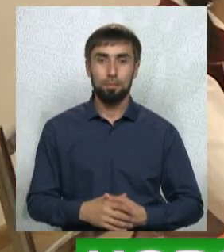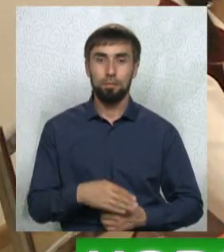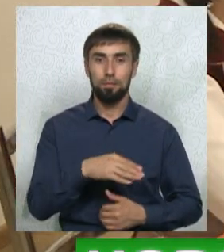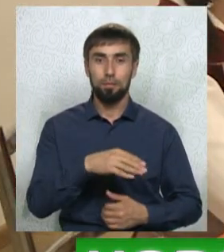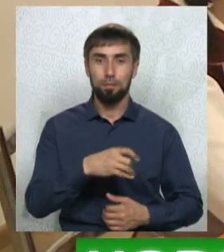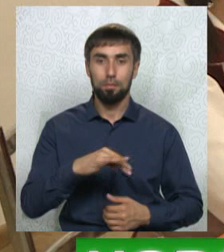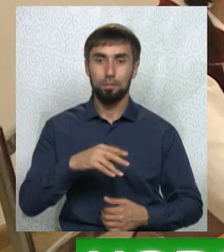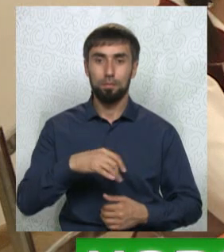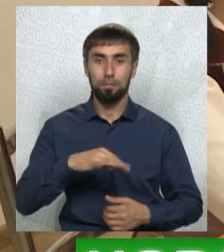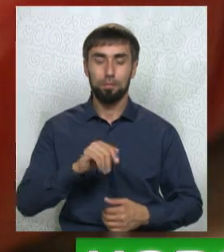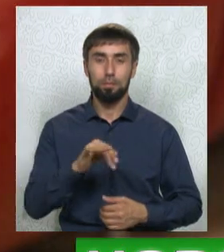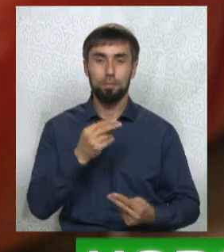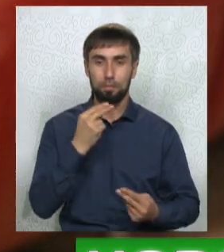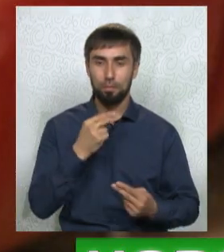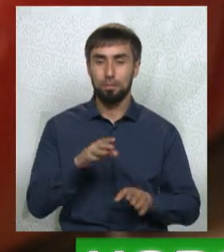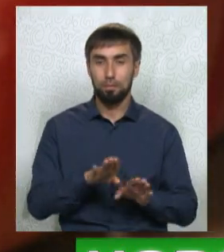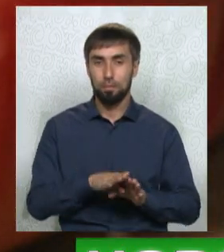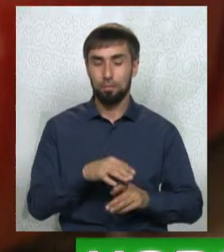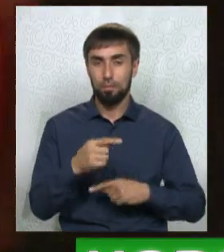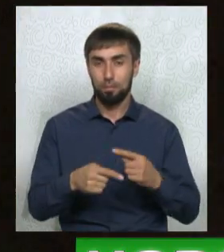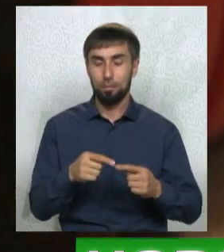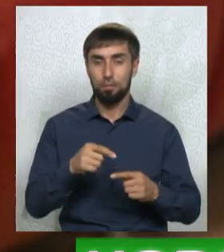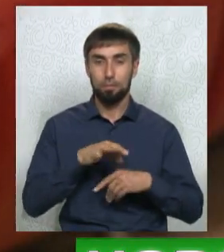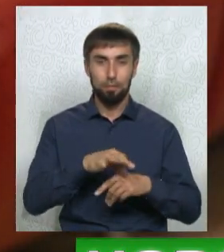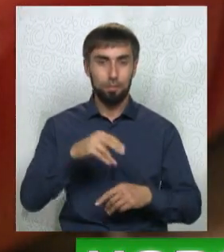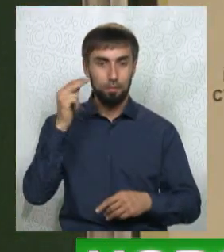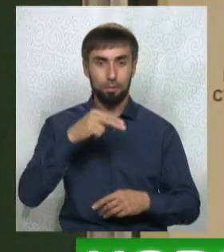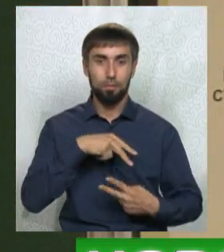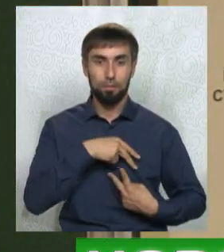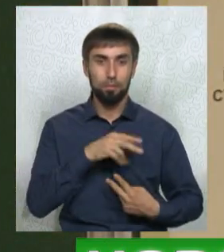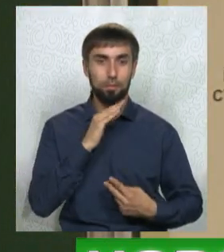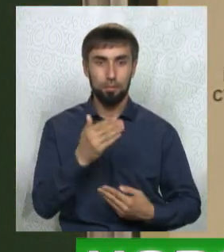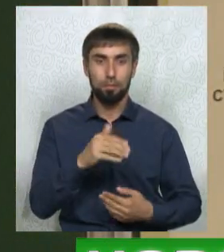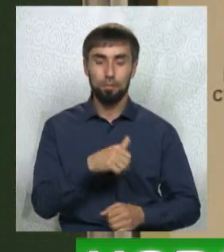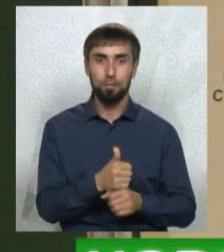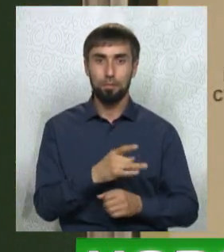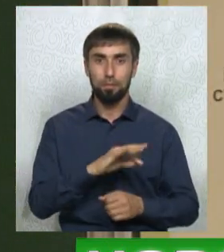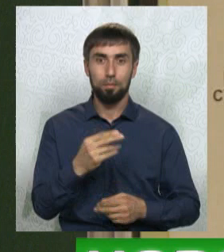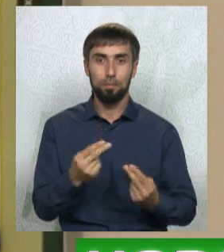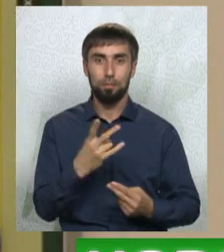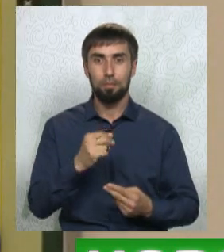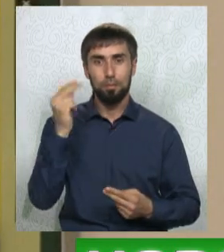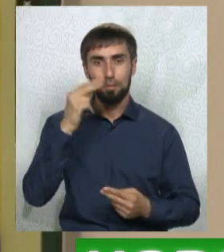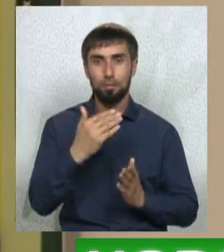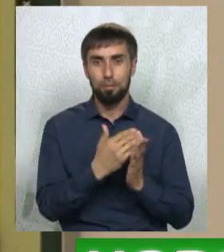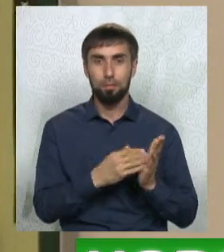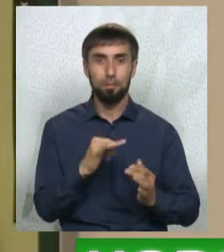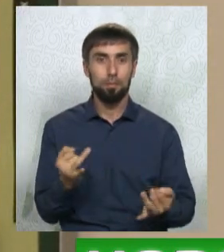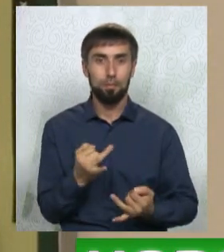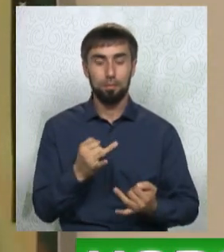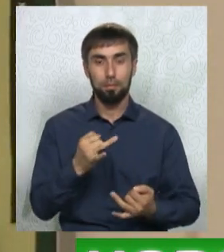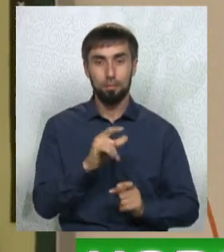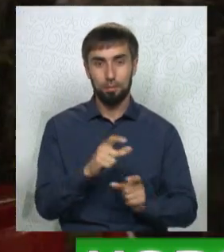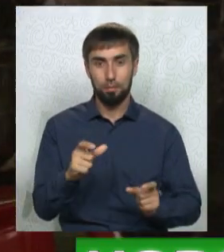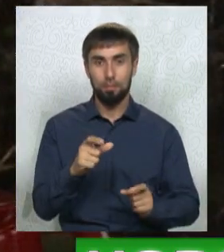Теория, практика, дегустация. В такой последовательности проходят уроки труда для девочек. Здесь главную роль играет не учебная программа, а интерес